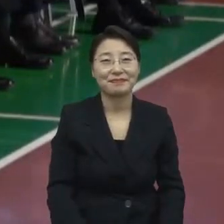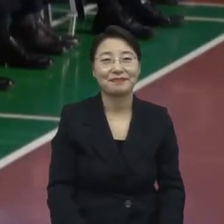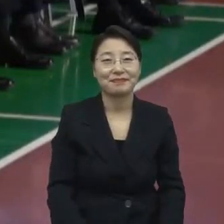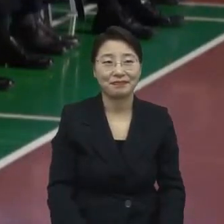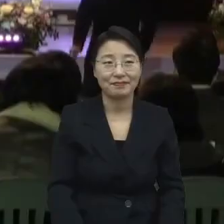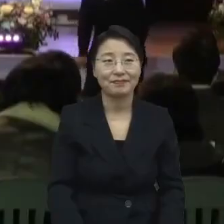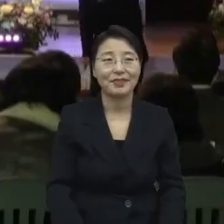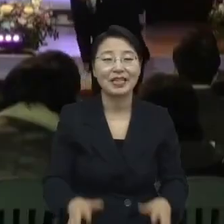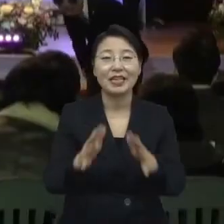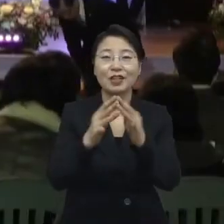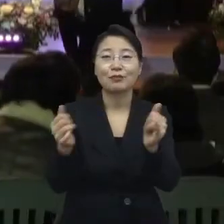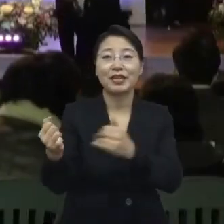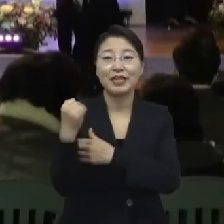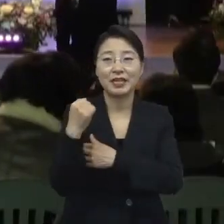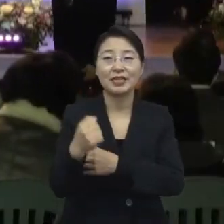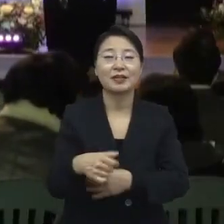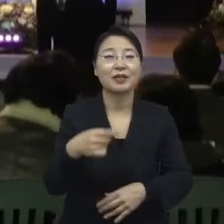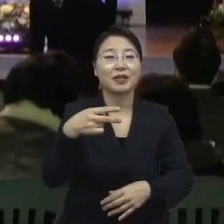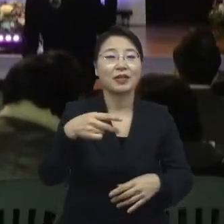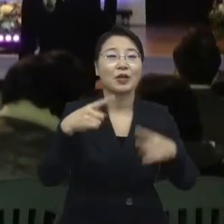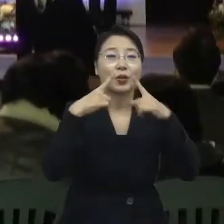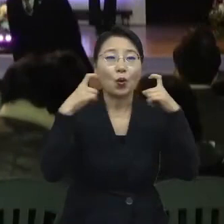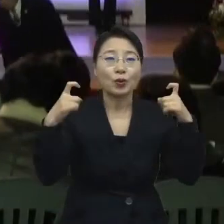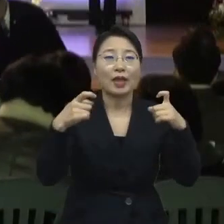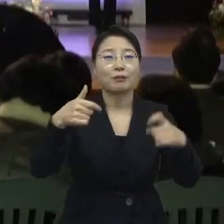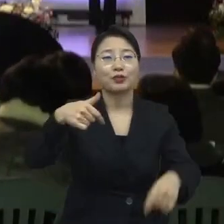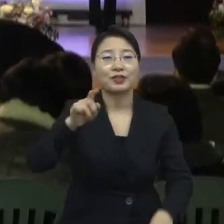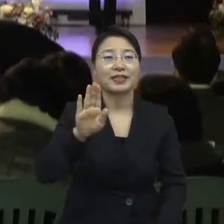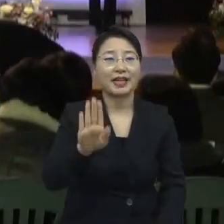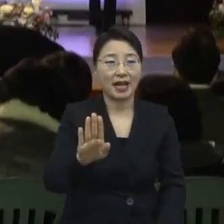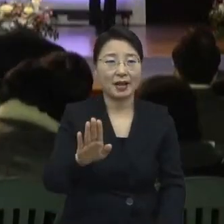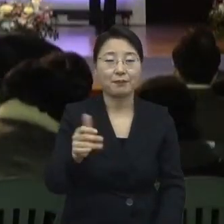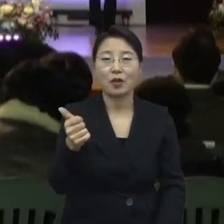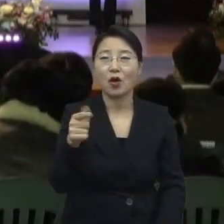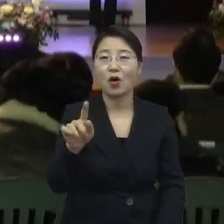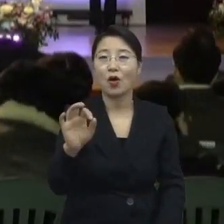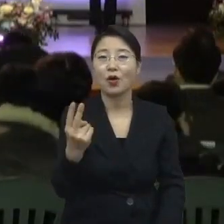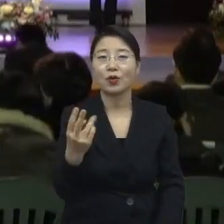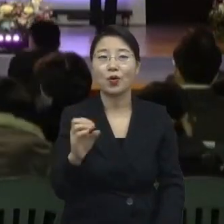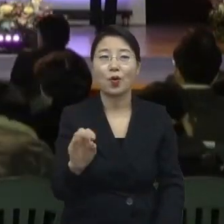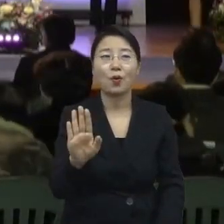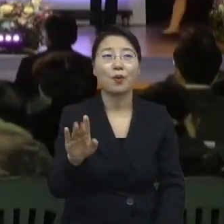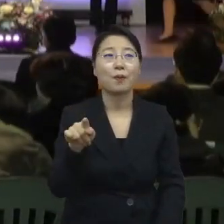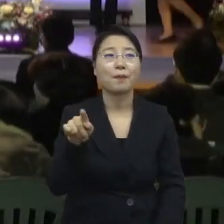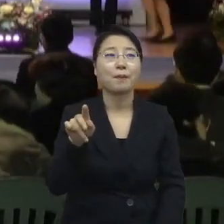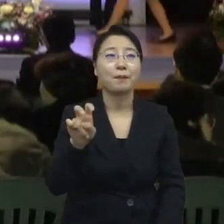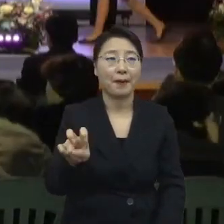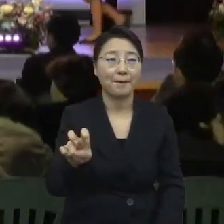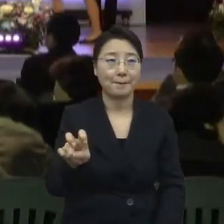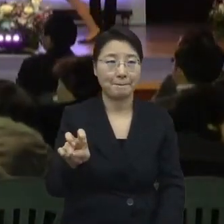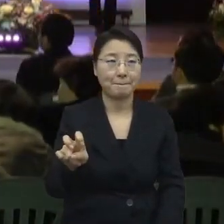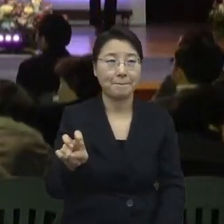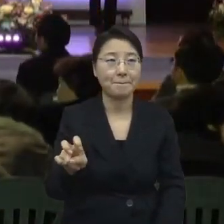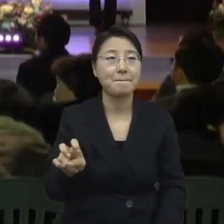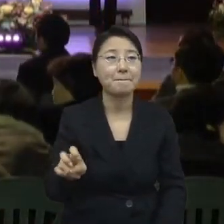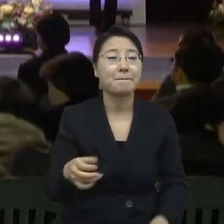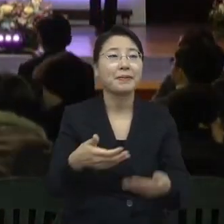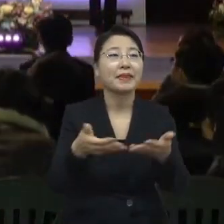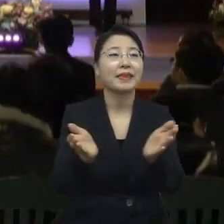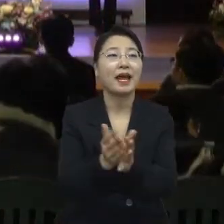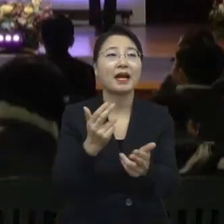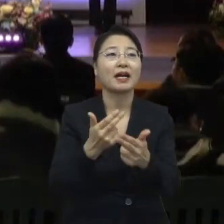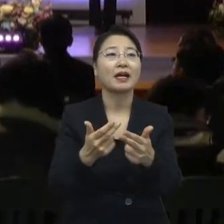다음은 국민의힘 동대문 갑 허용범 당협위원장님의 축사가 있겠습니다. 큰 박수로 맞이해 주시기